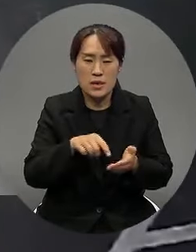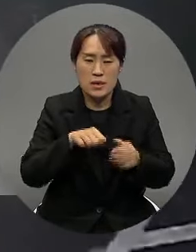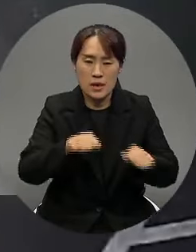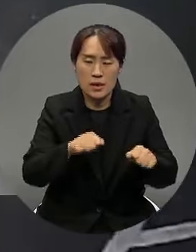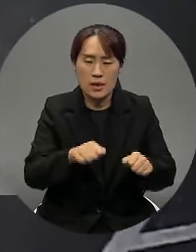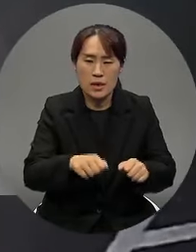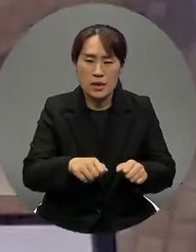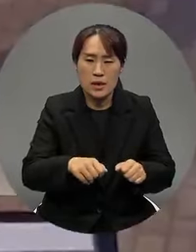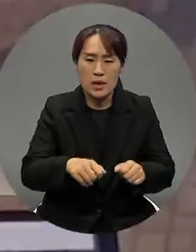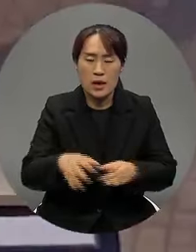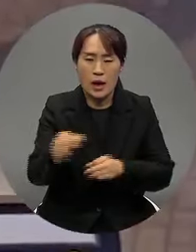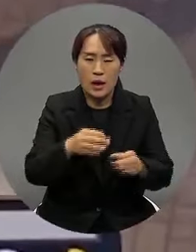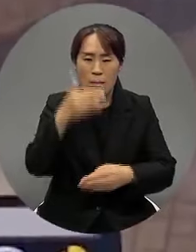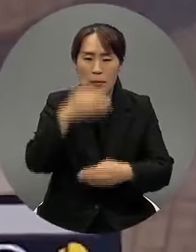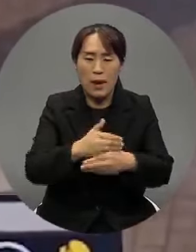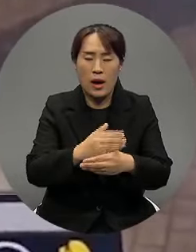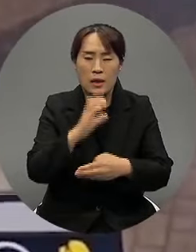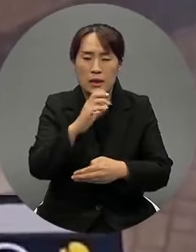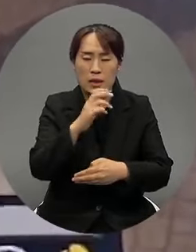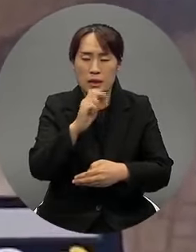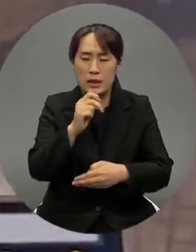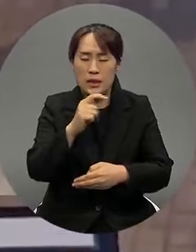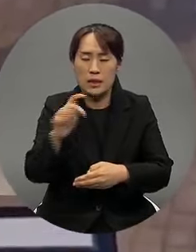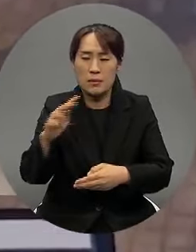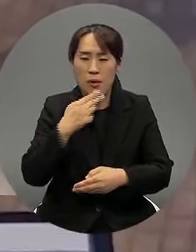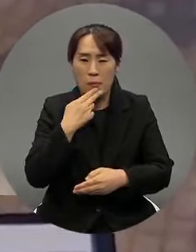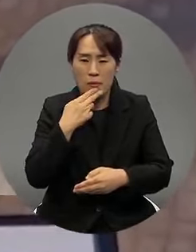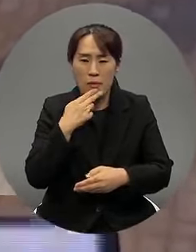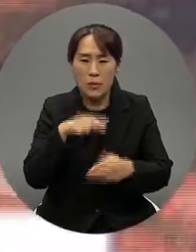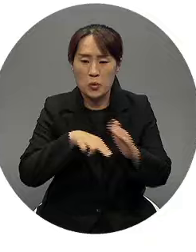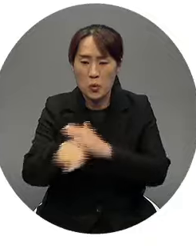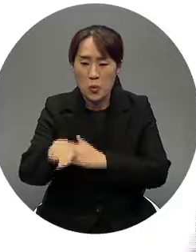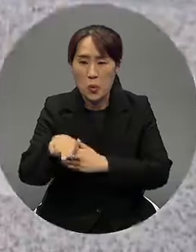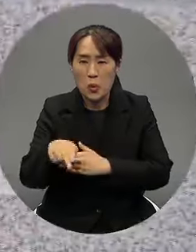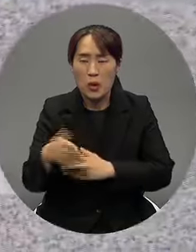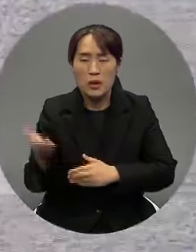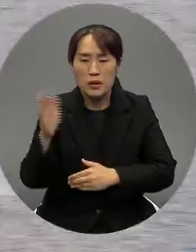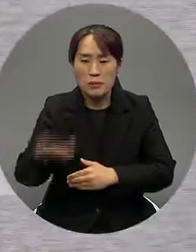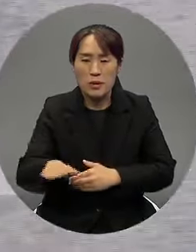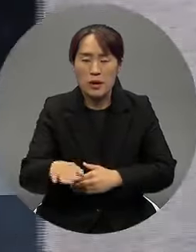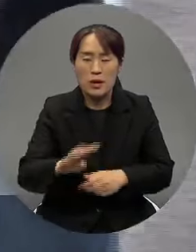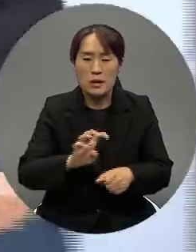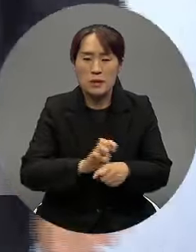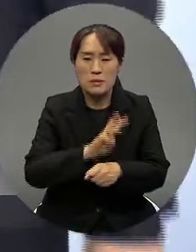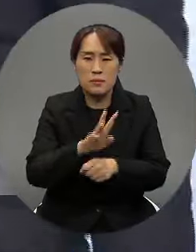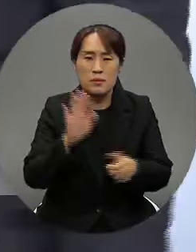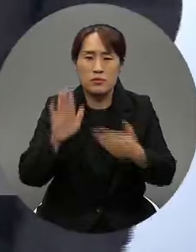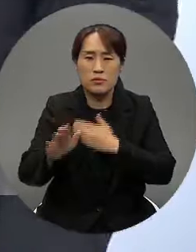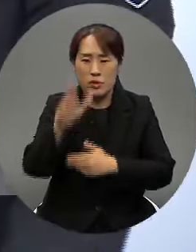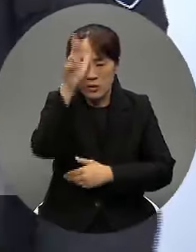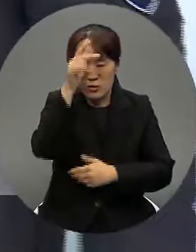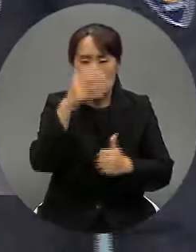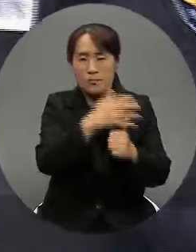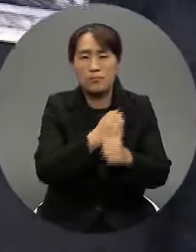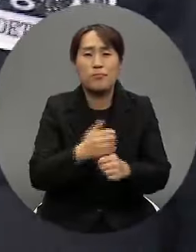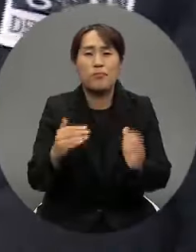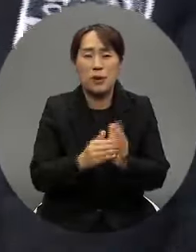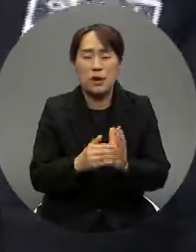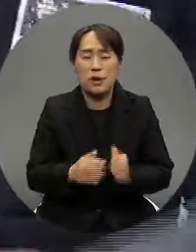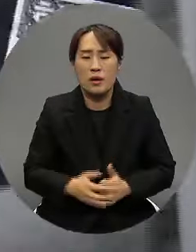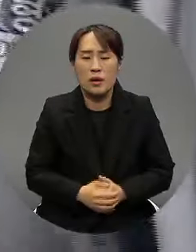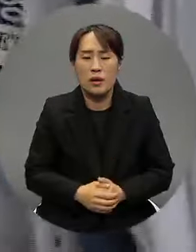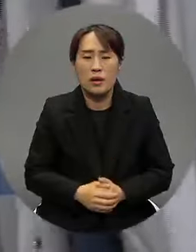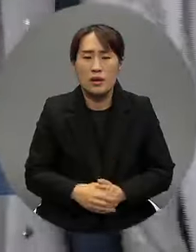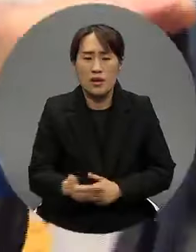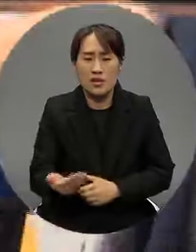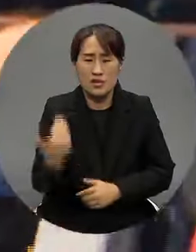것처럼 불까지 닦은 뒤 CCTV 없는 사각지대로 달아났지만 4시간만에 경찰에 붙잡혔습니다 범행 전부터